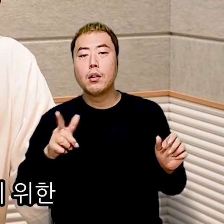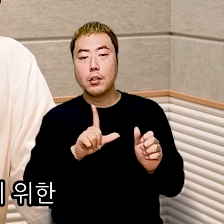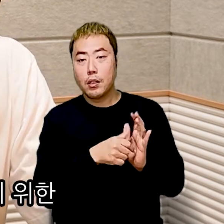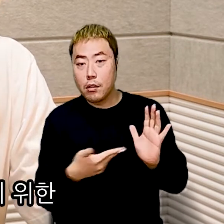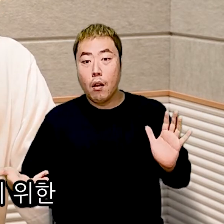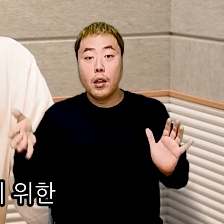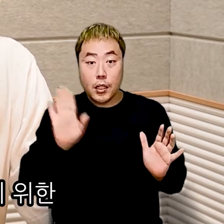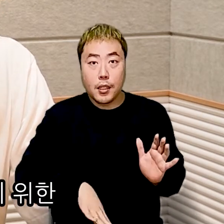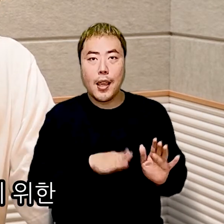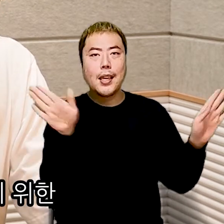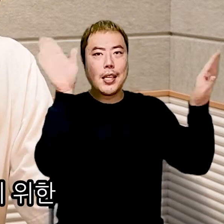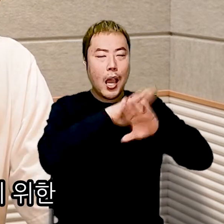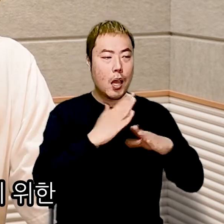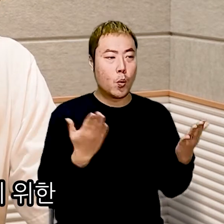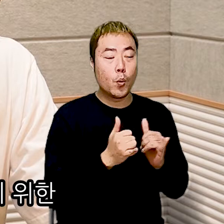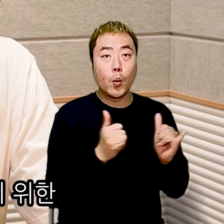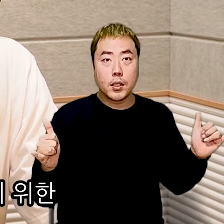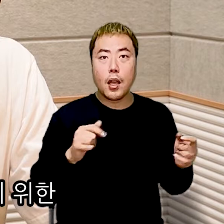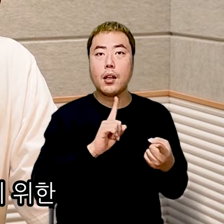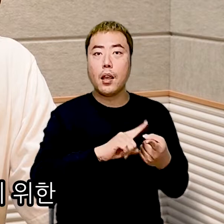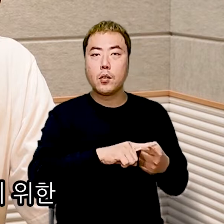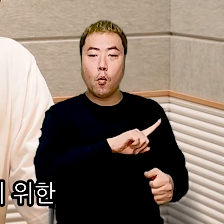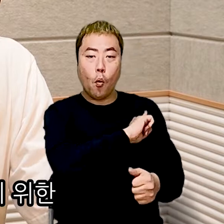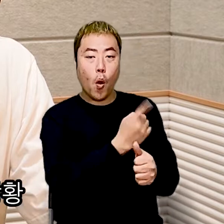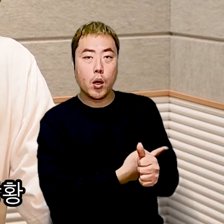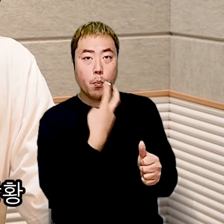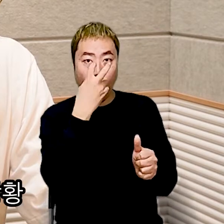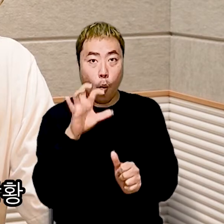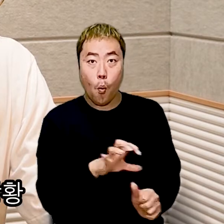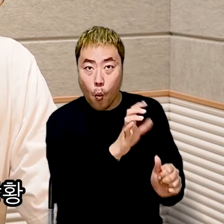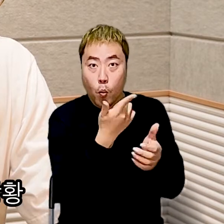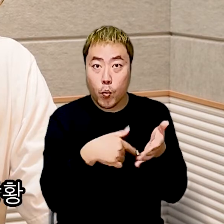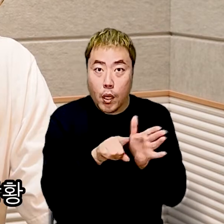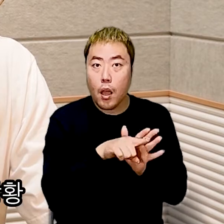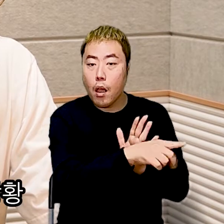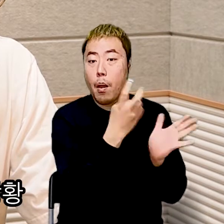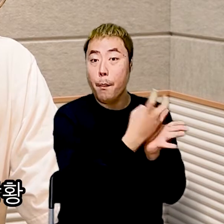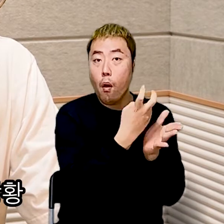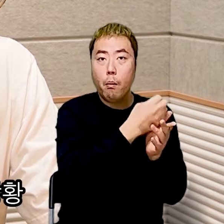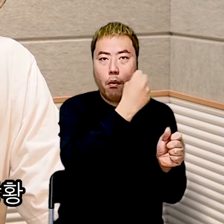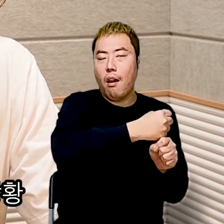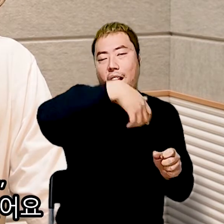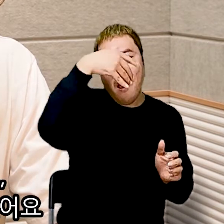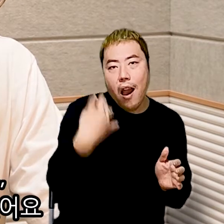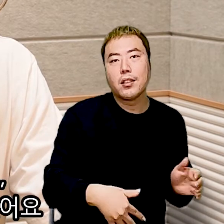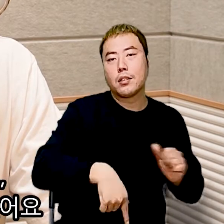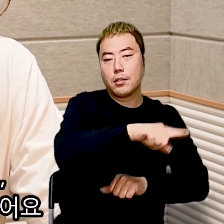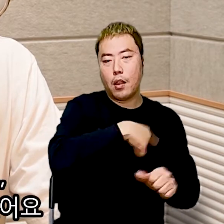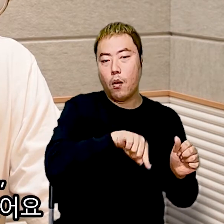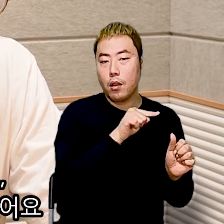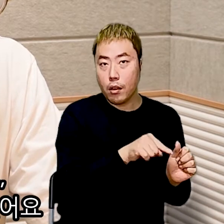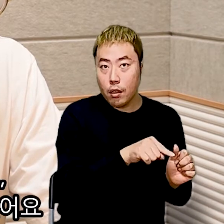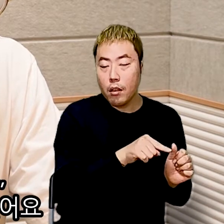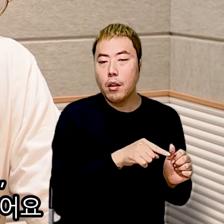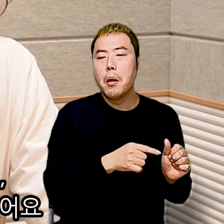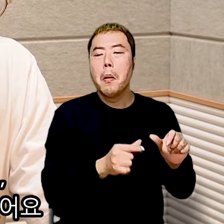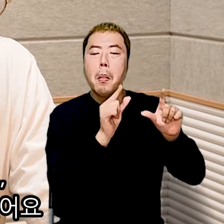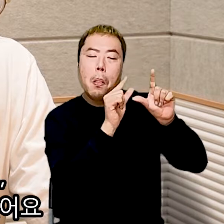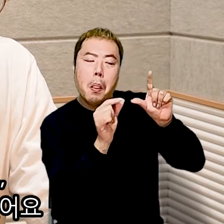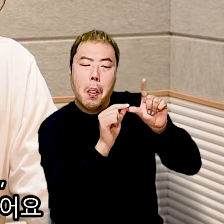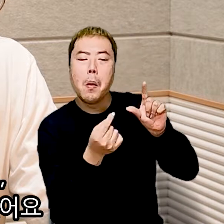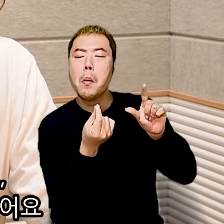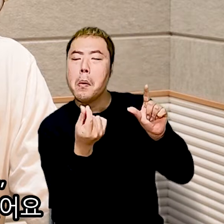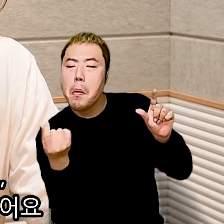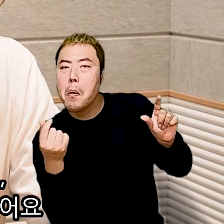야간 노동자들의 상태를 보호하기 위한 법 제도들이 마련되어 있지 않은 상황, 아주 부분적이고